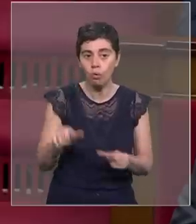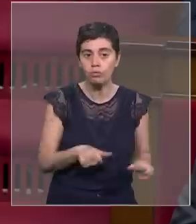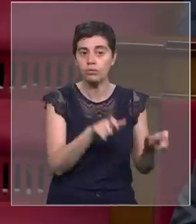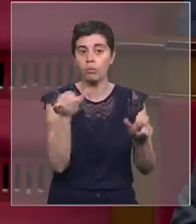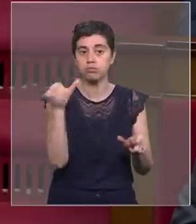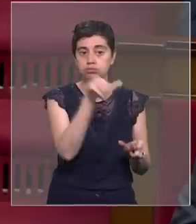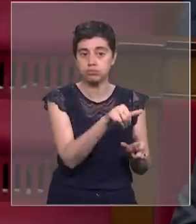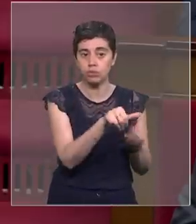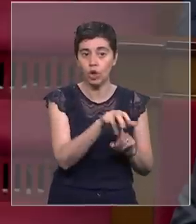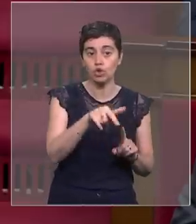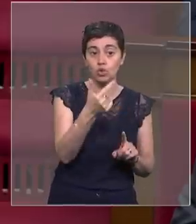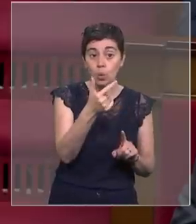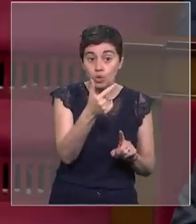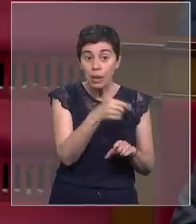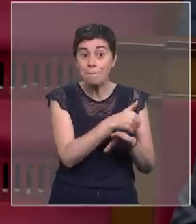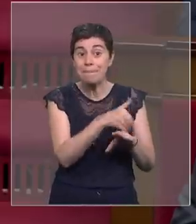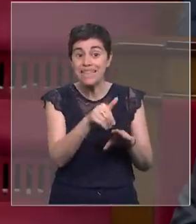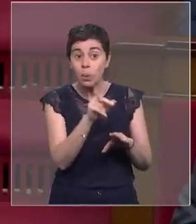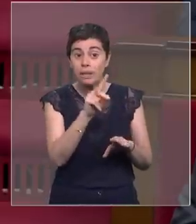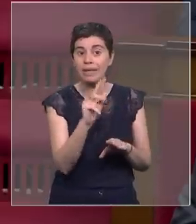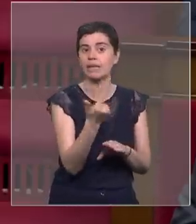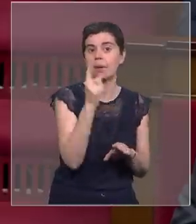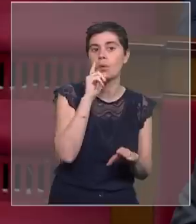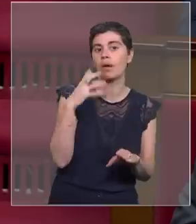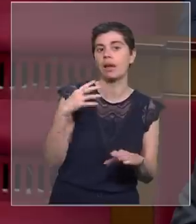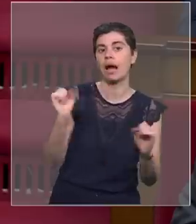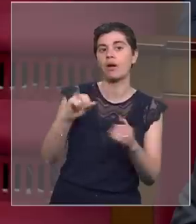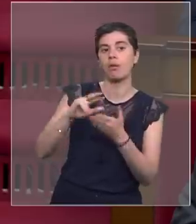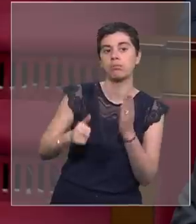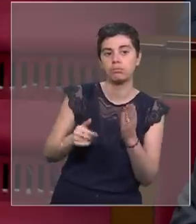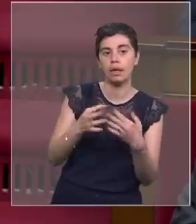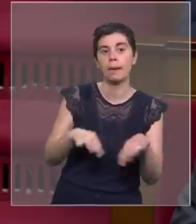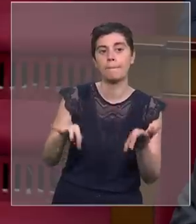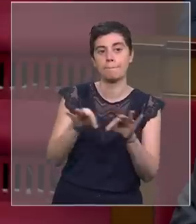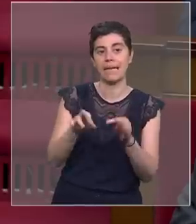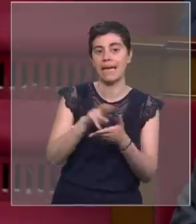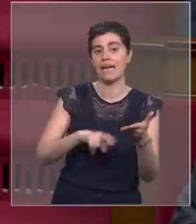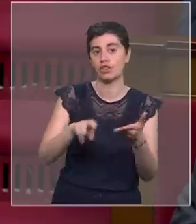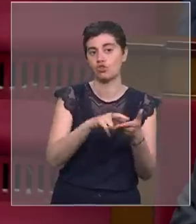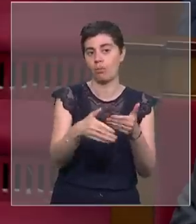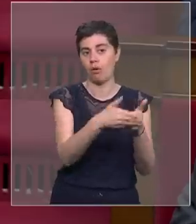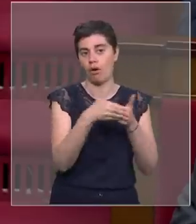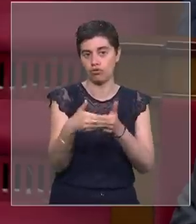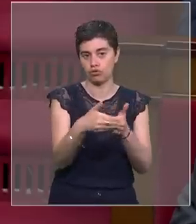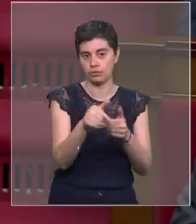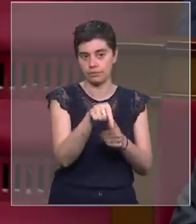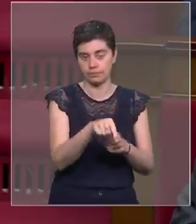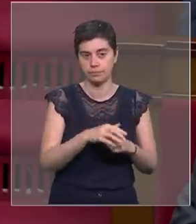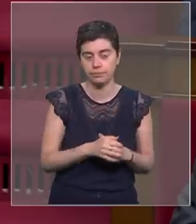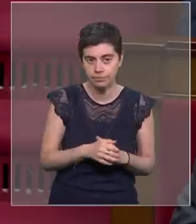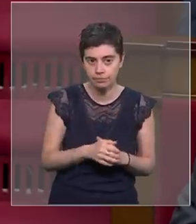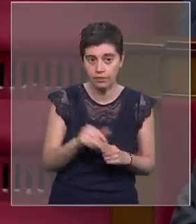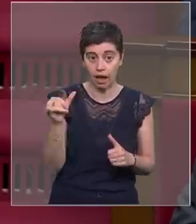aérienne, c'est 12 millions de kilomètres carrés du fait des accords qui nous lient aux pays de la région Pacifique. Cette